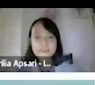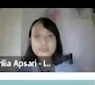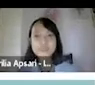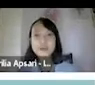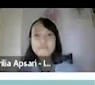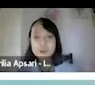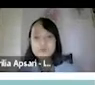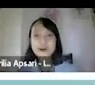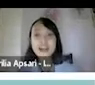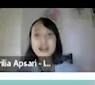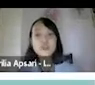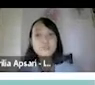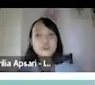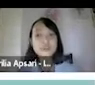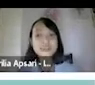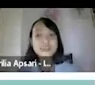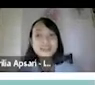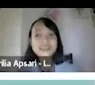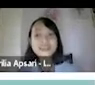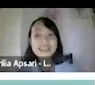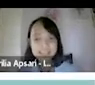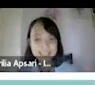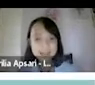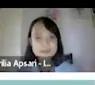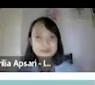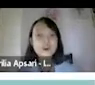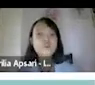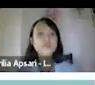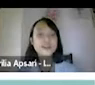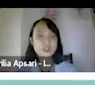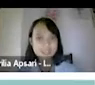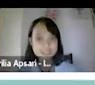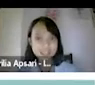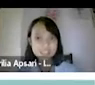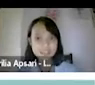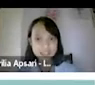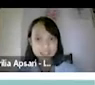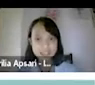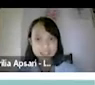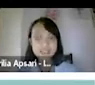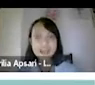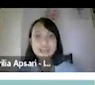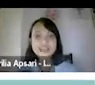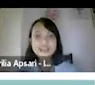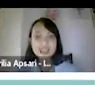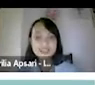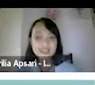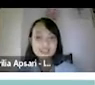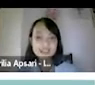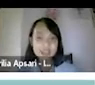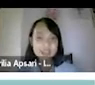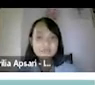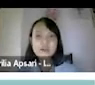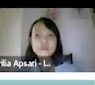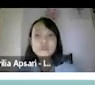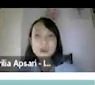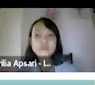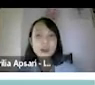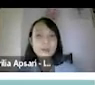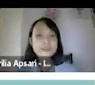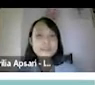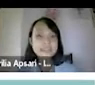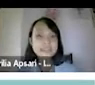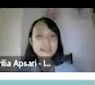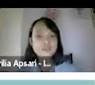pagi Bapak beliau merupakan anggota pengurus harian Yayasan lembaga konsumen Indonesia atau ialki Selain aktif blki Beliau